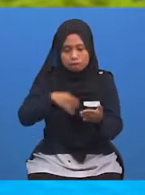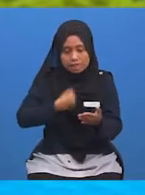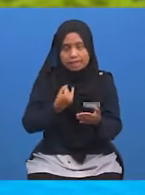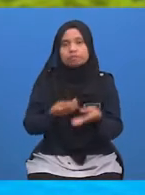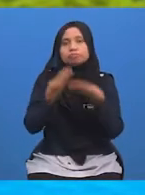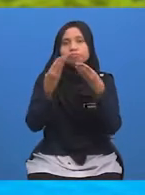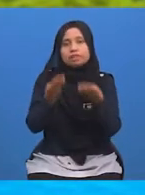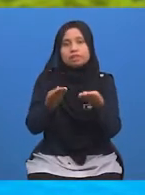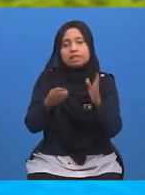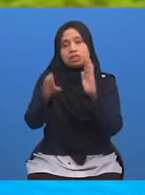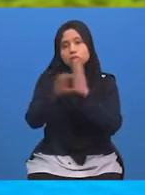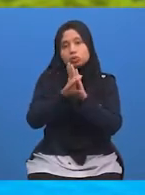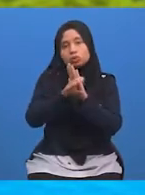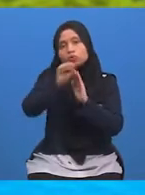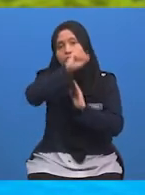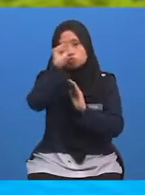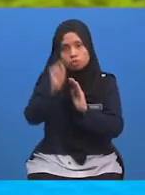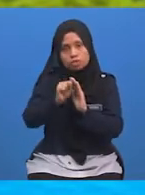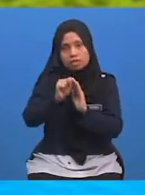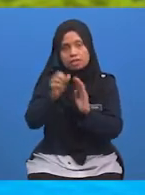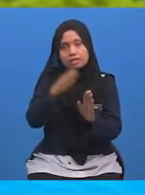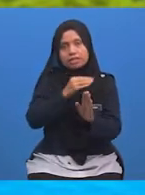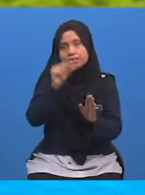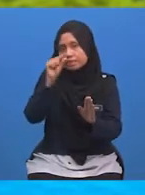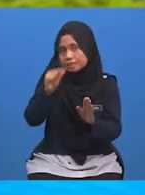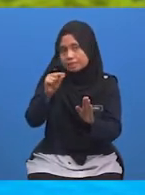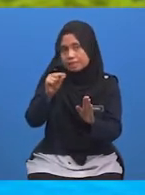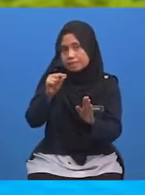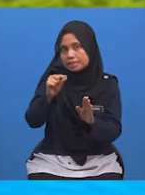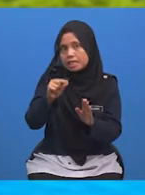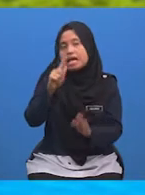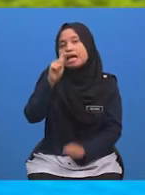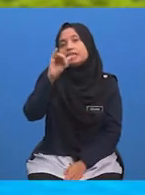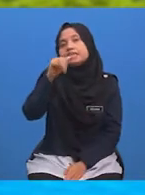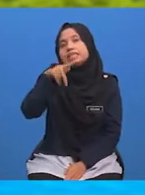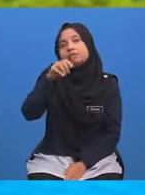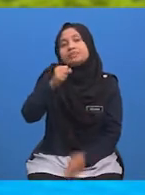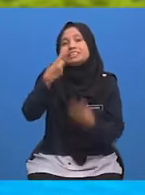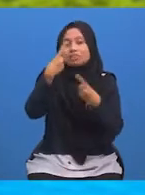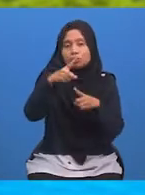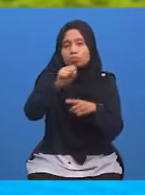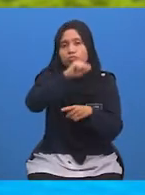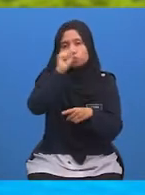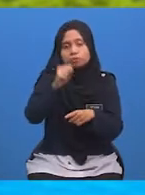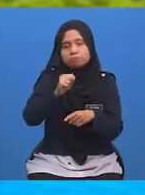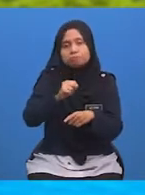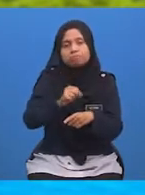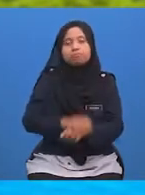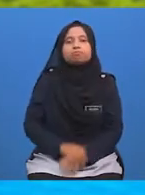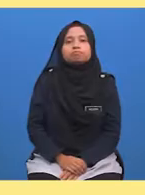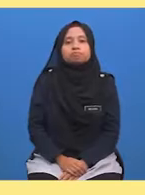memberikan contoh soalan dan sedikit tips menjawab soalan esei kepada pelajar